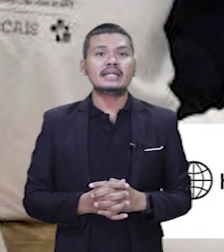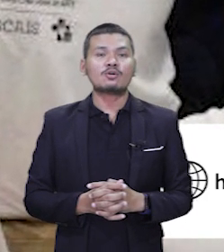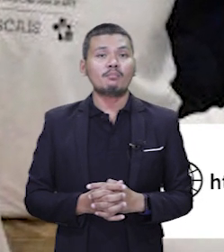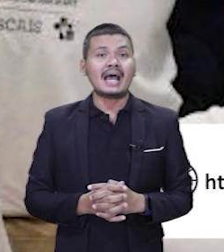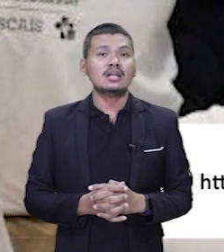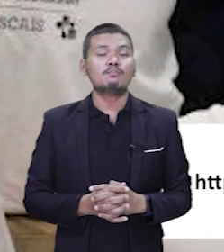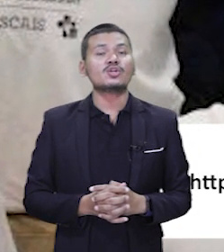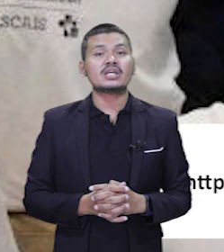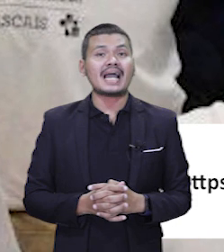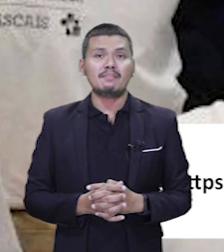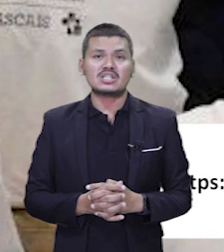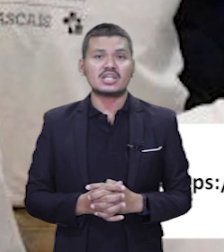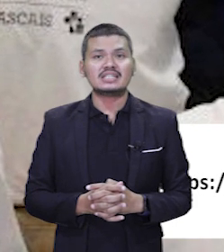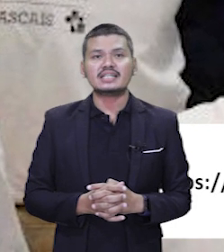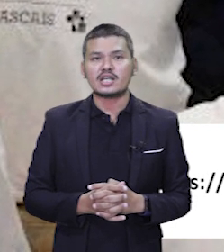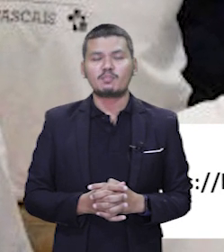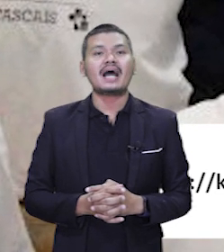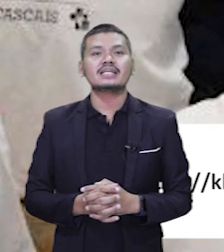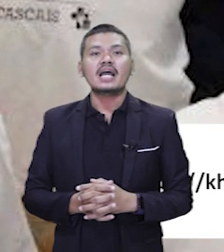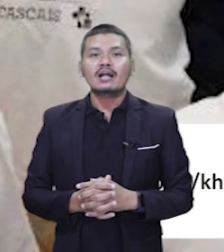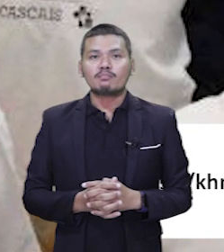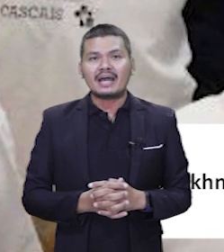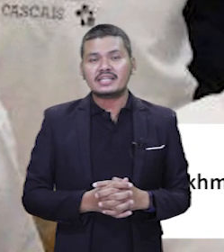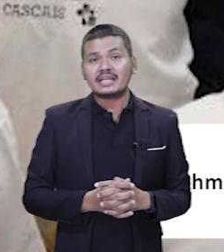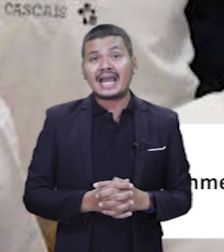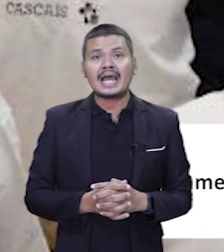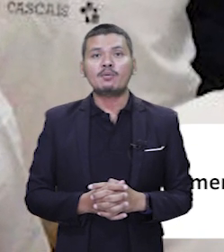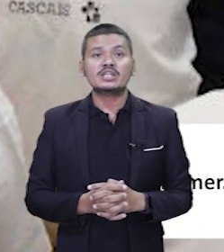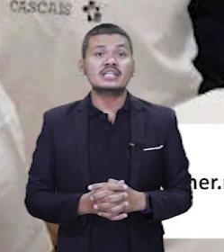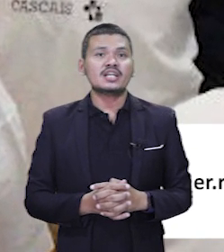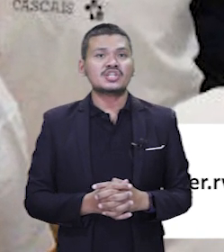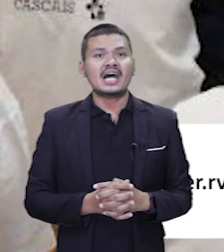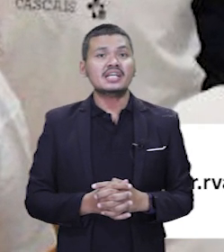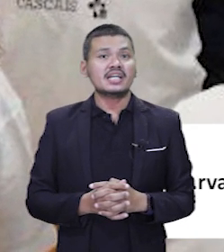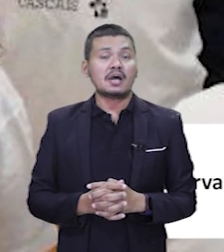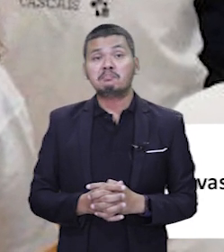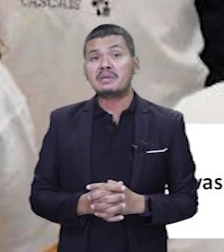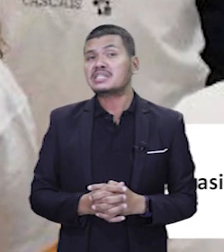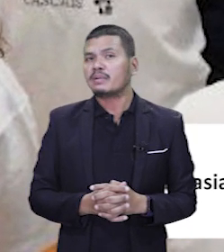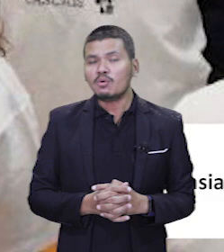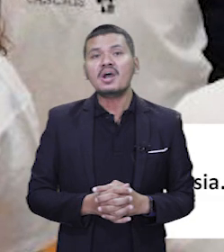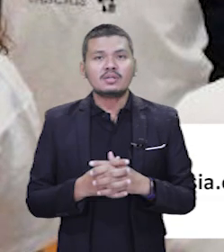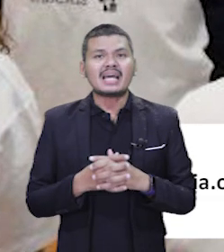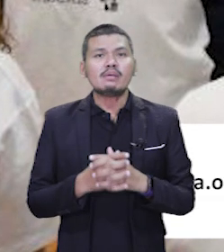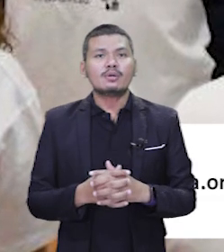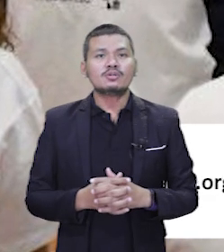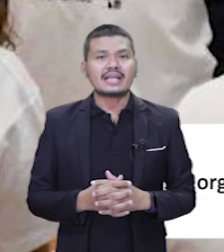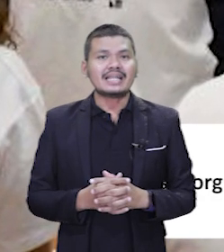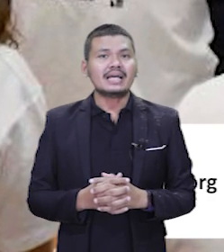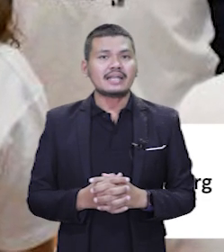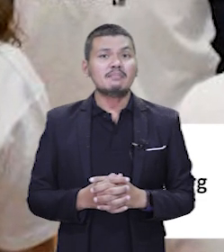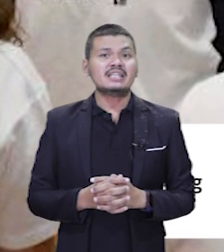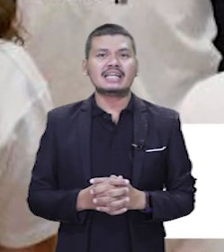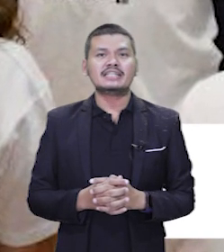ពៀនលើកុមារនៅប៉ូទុយហ្គាល់មិចស៊ិកនិងអេស្ប៉ាញលោកបាននិយាយថាពួកយើងជាច្រើននិយាយអំពីសិទ្ធិមនុស្សប៉ុន្តែមានមនុស្ស